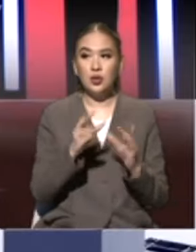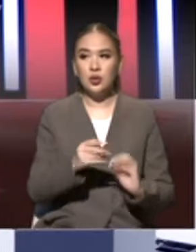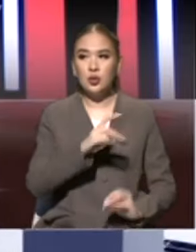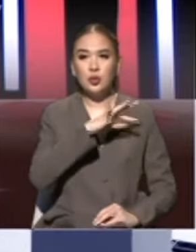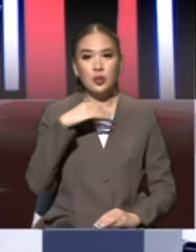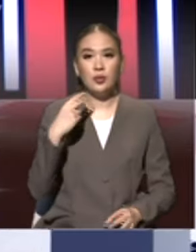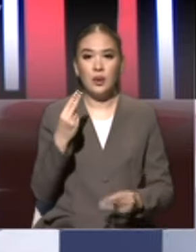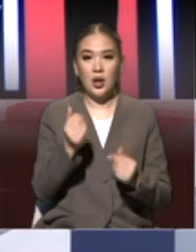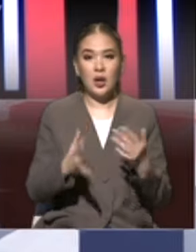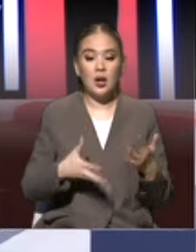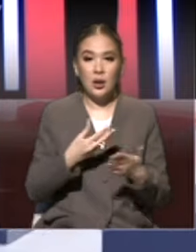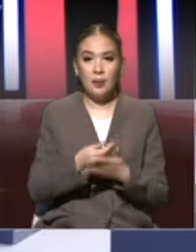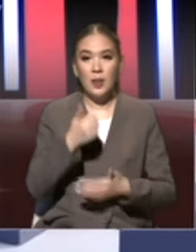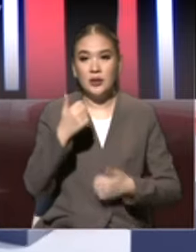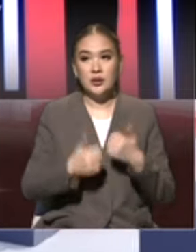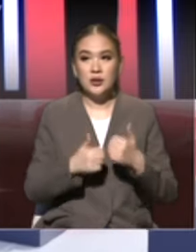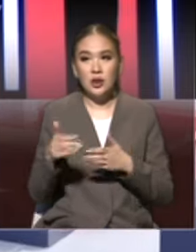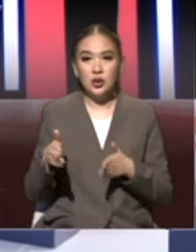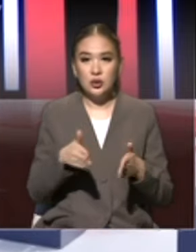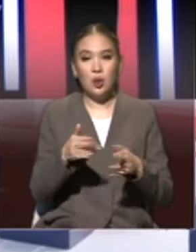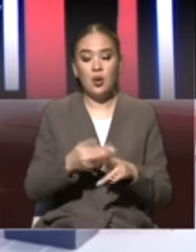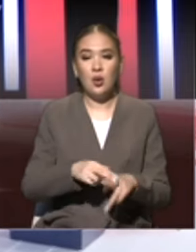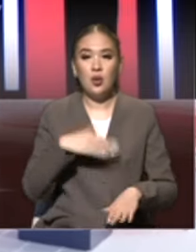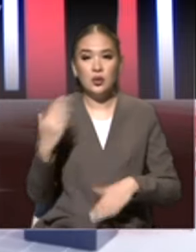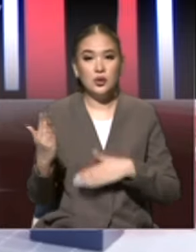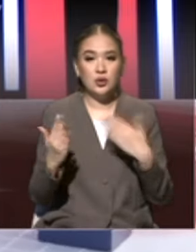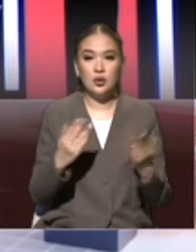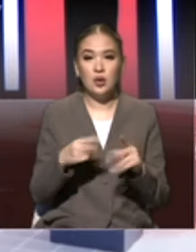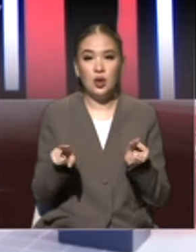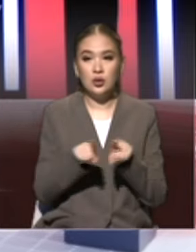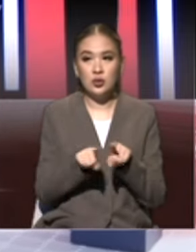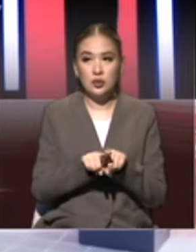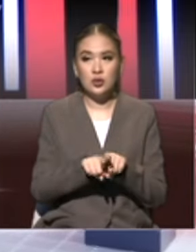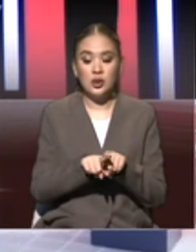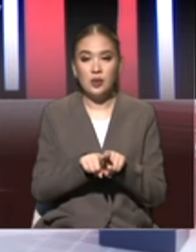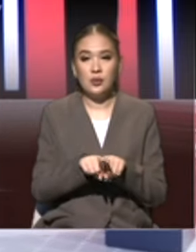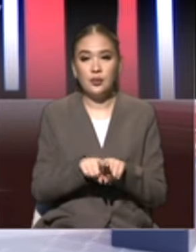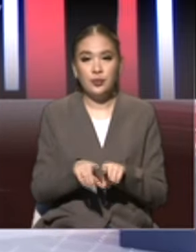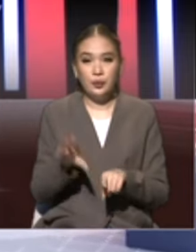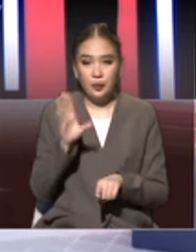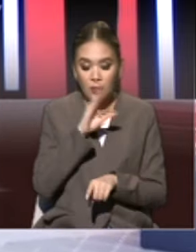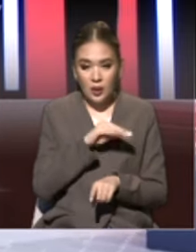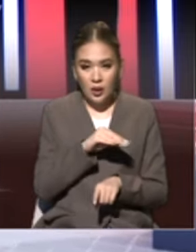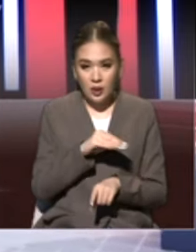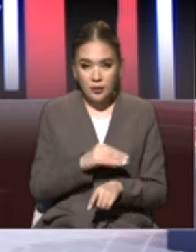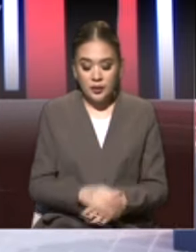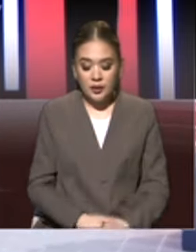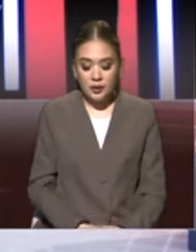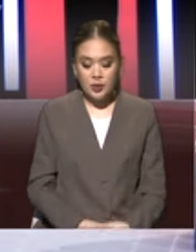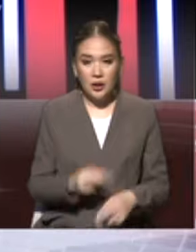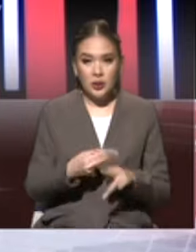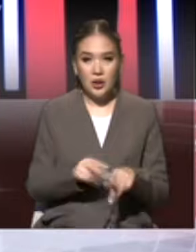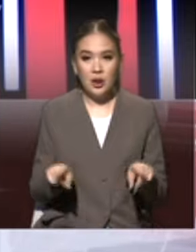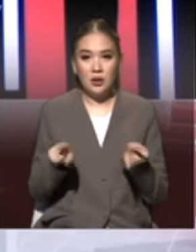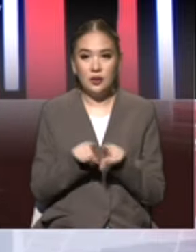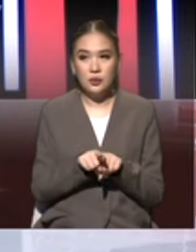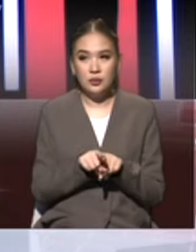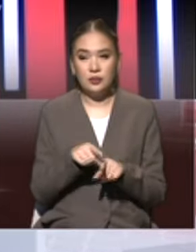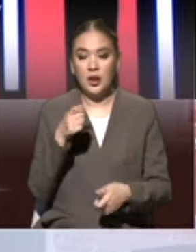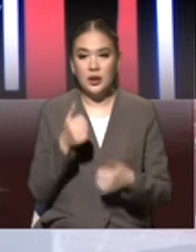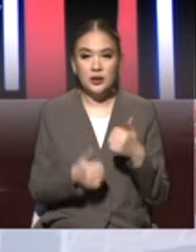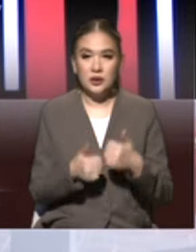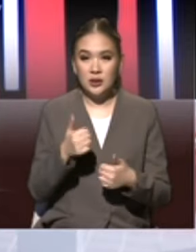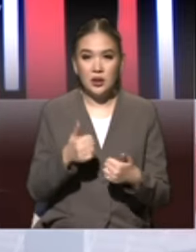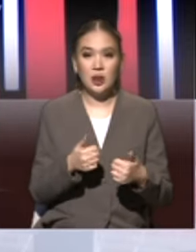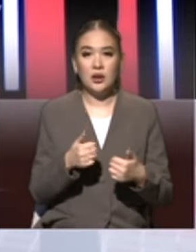қаржы бәсекесі жоқ ортада оңнан солға айналып жүрді деген сөзді білдіре ме бұл? Одан бөлек мысалға онсыз да біздің мысалы бәсеке деген